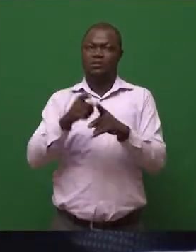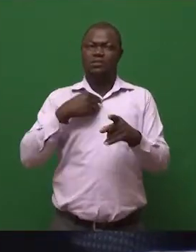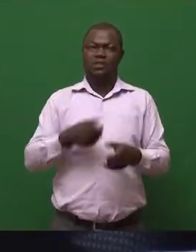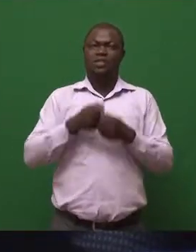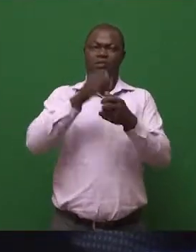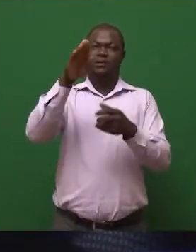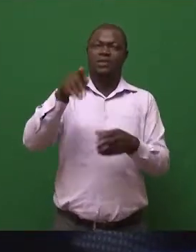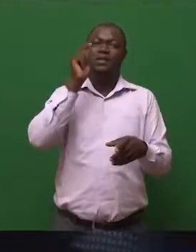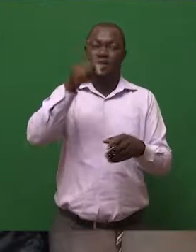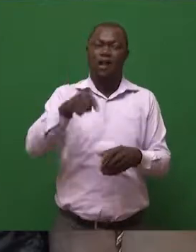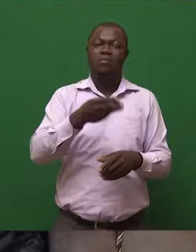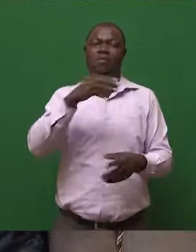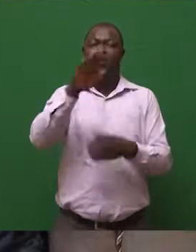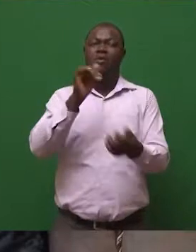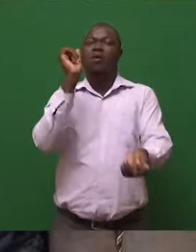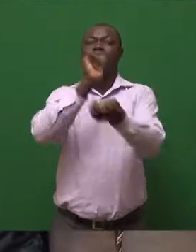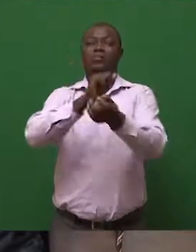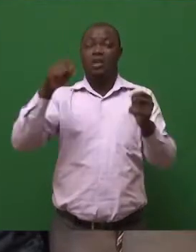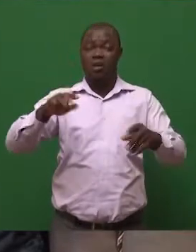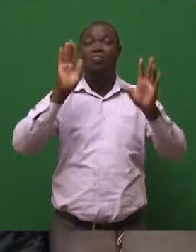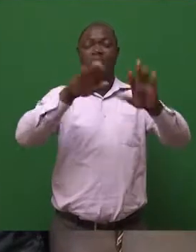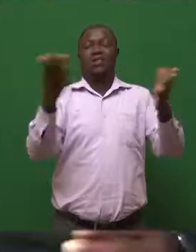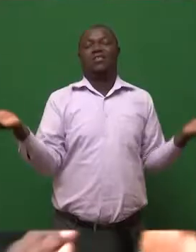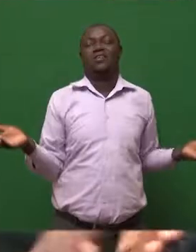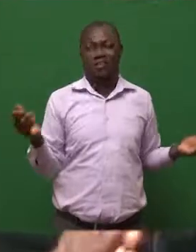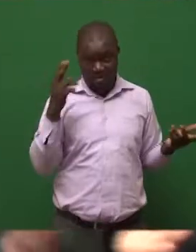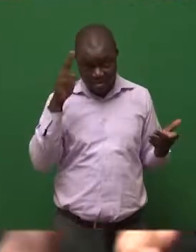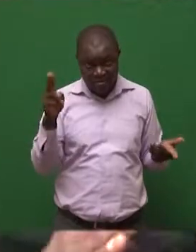mapicture ini ndikapa vachinoda vanhu ivavo vakatobopwa